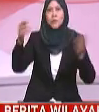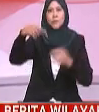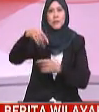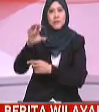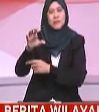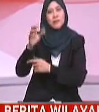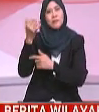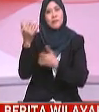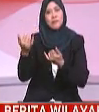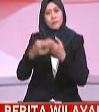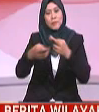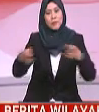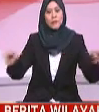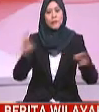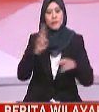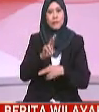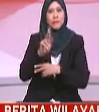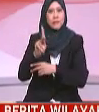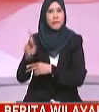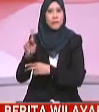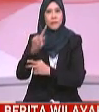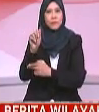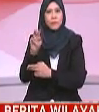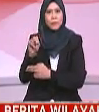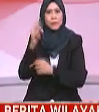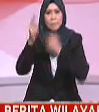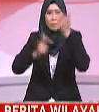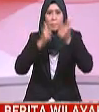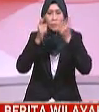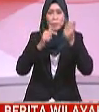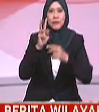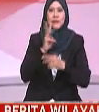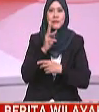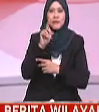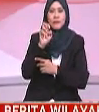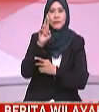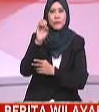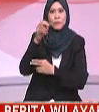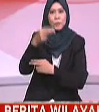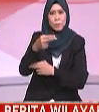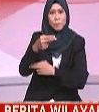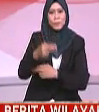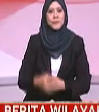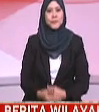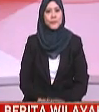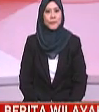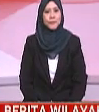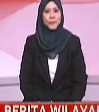selepas sesi pelancaran RKK Zon Pelancongan Aikroh di Seri Negeri.